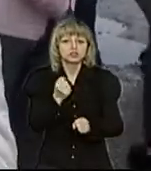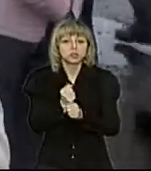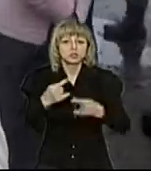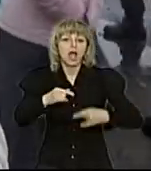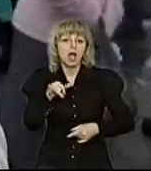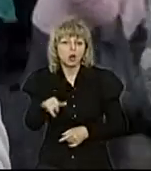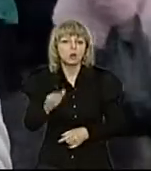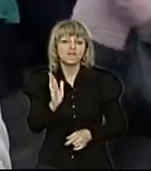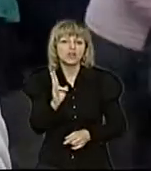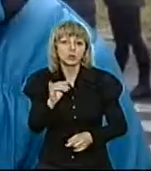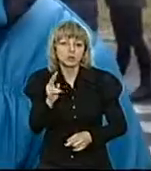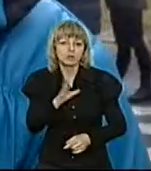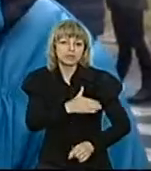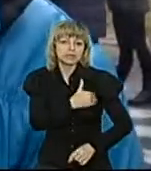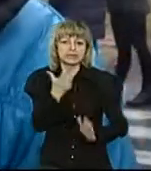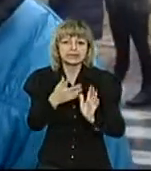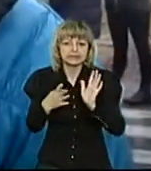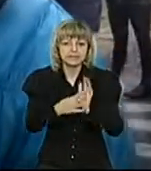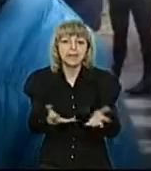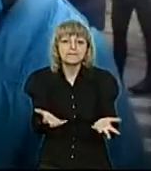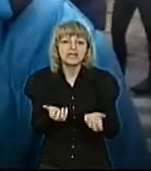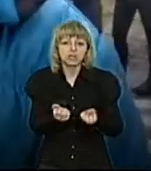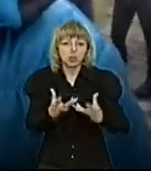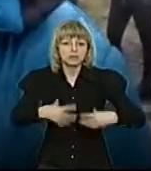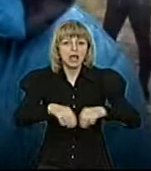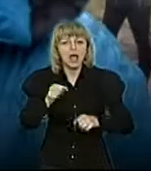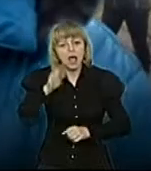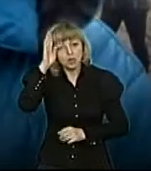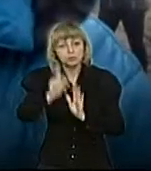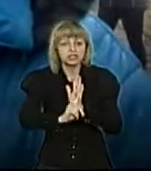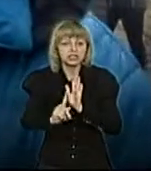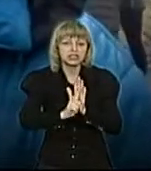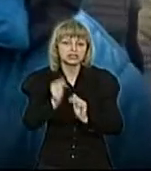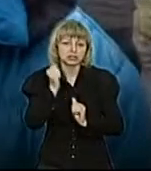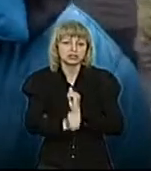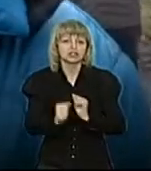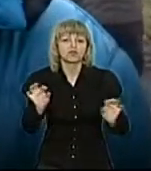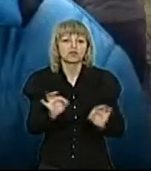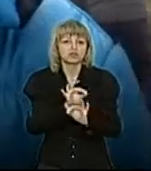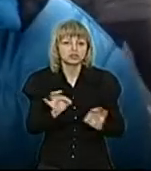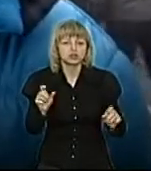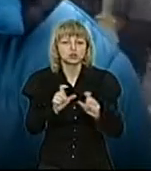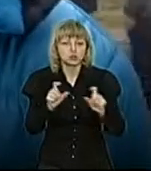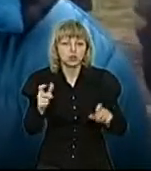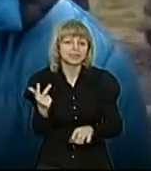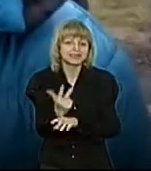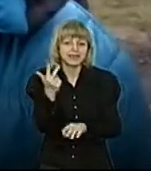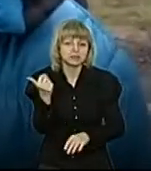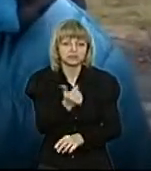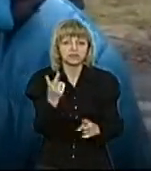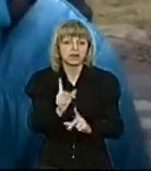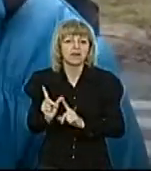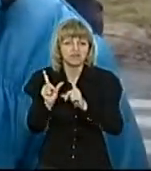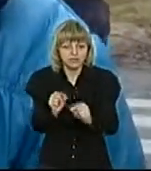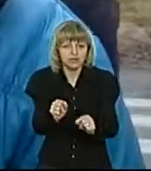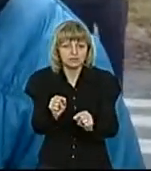його температура була 39. Приємна сім'я. А хлопчик їздить кожного разу в музичну школу. Три рази в тиждень треба